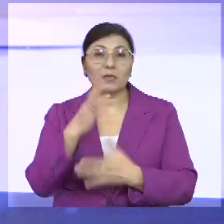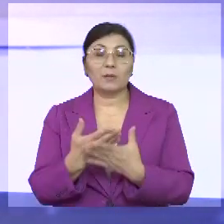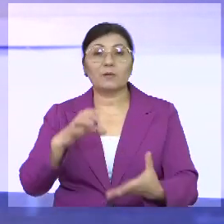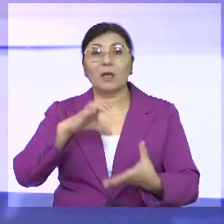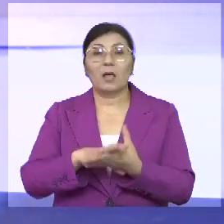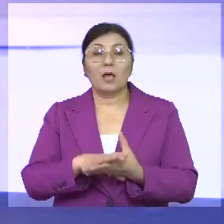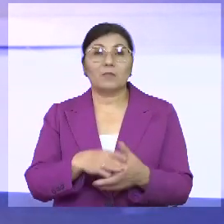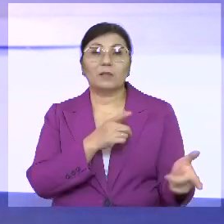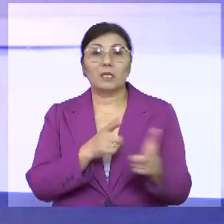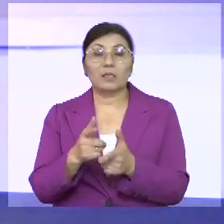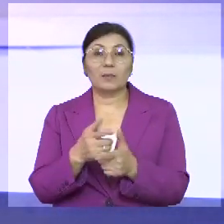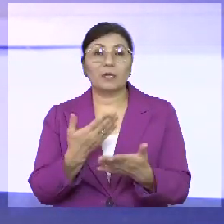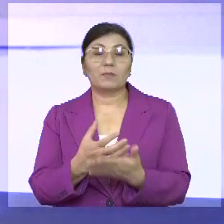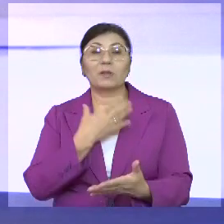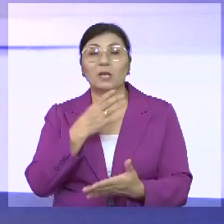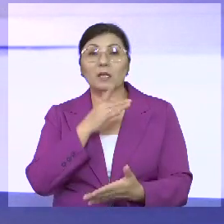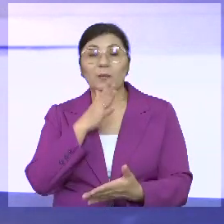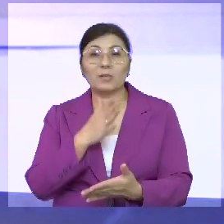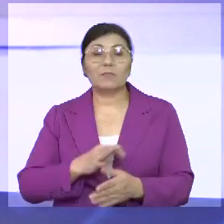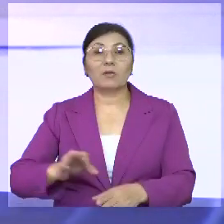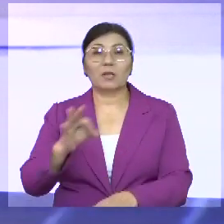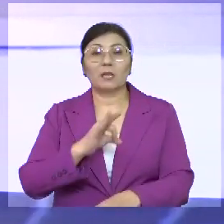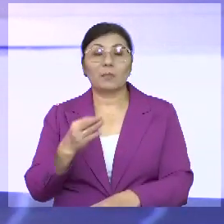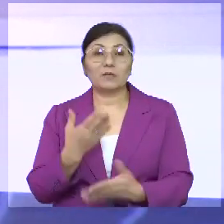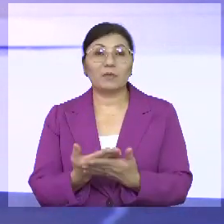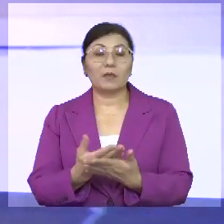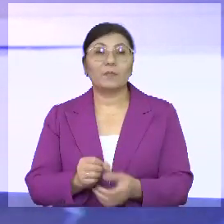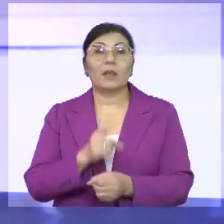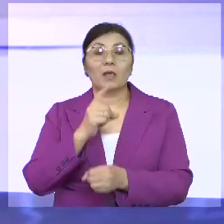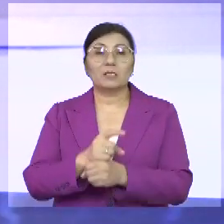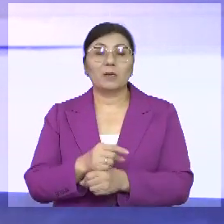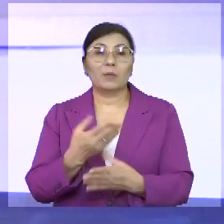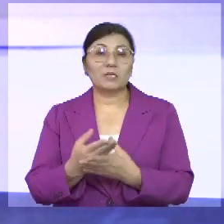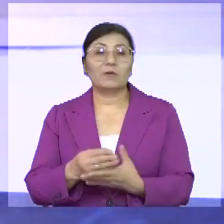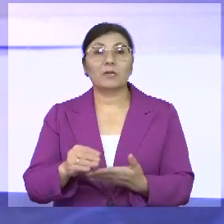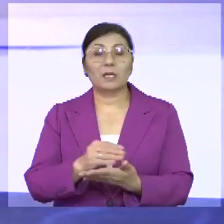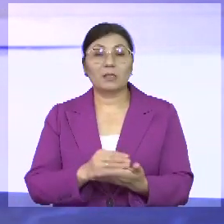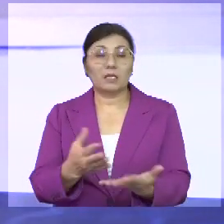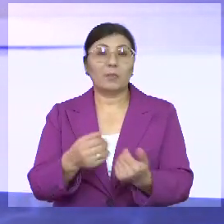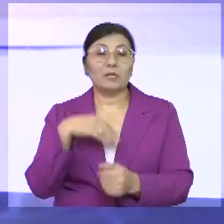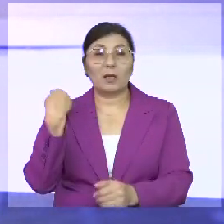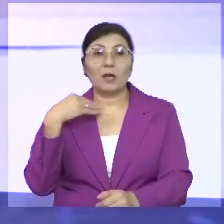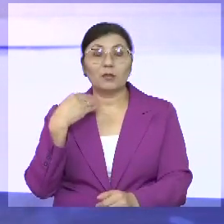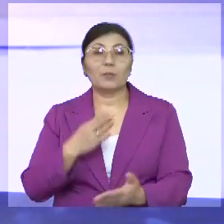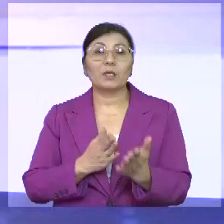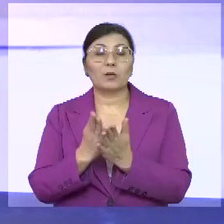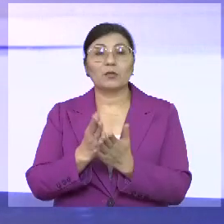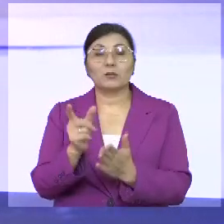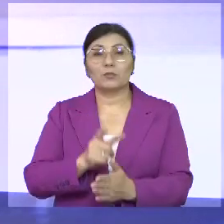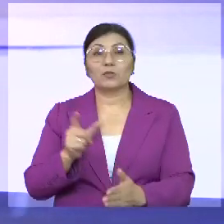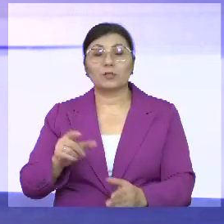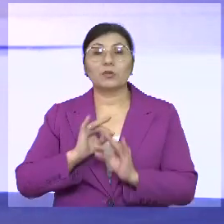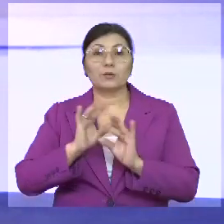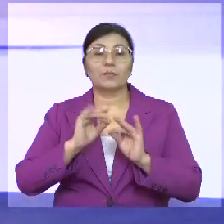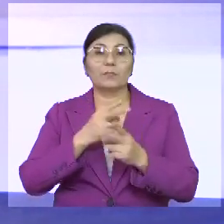ознакомился с ходом подготовки к отопительному сезону в регионах задание главы правительства на карандаш взяли актюбинские госслужащие подробнее